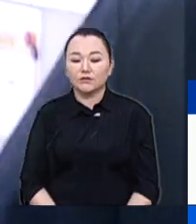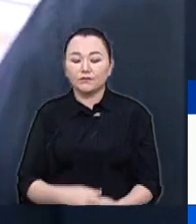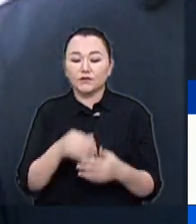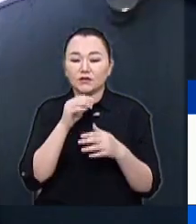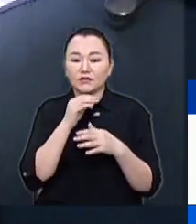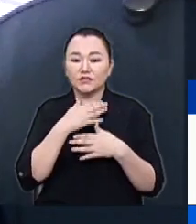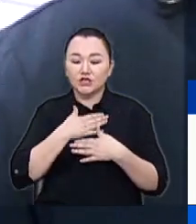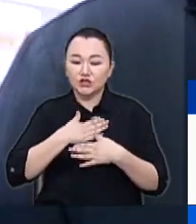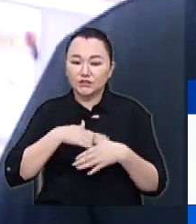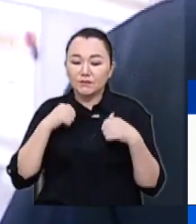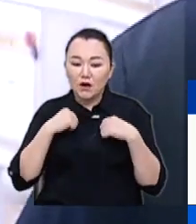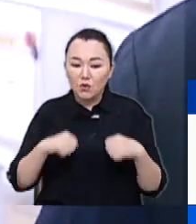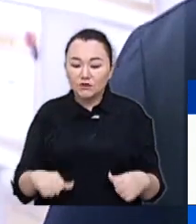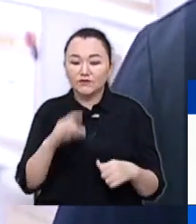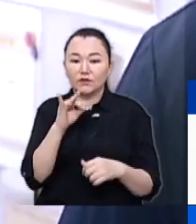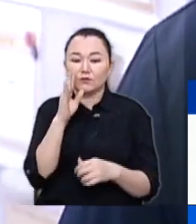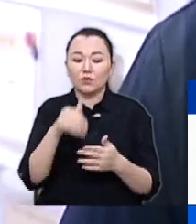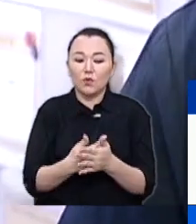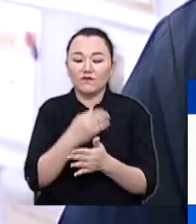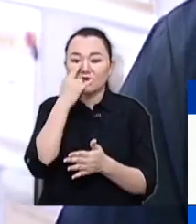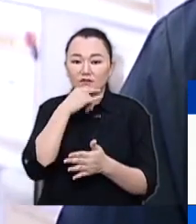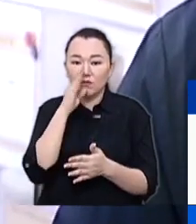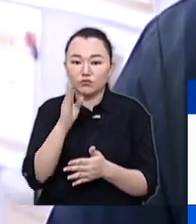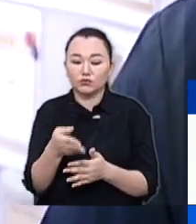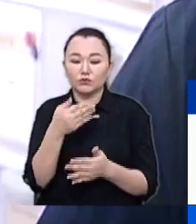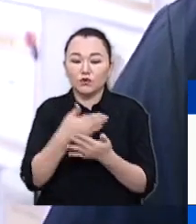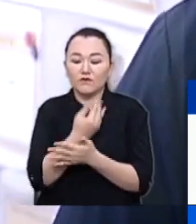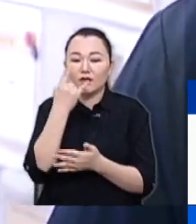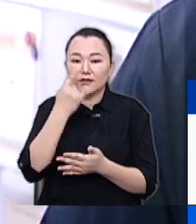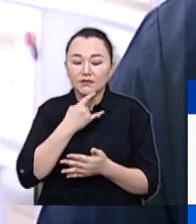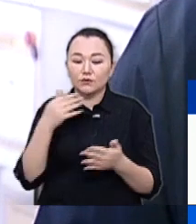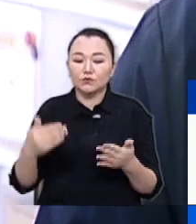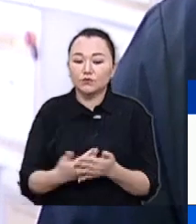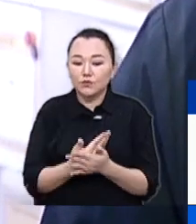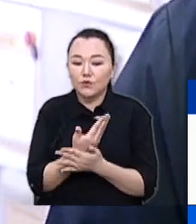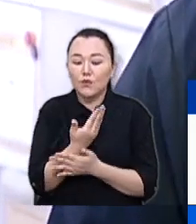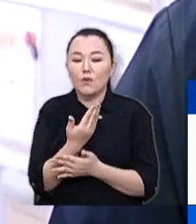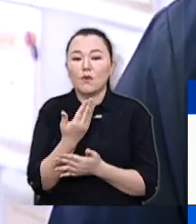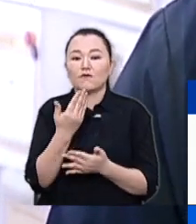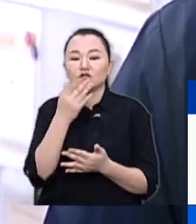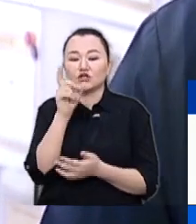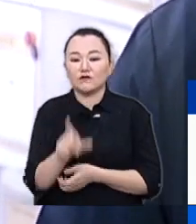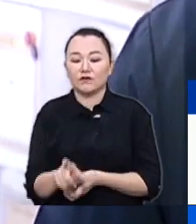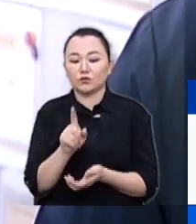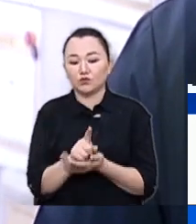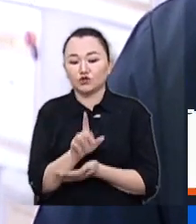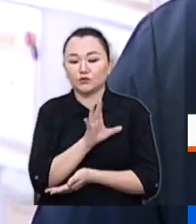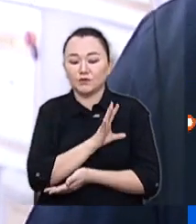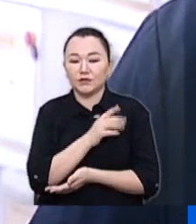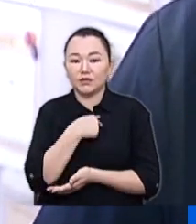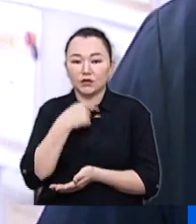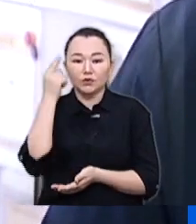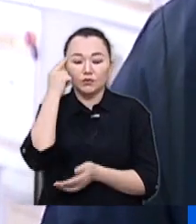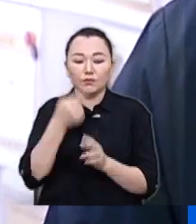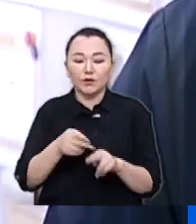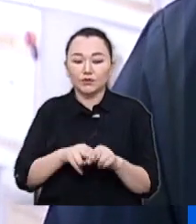тыныштық үшін жаңа Қазақстан болып жатырмыз. Жаңа Қазақстанда жаңа қадам болу керек деп ойлаймын. Сондықтан